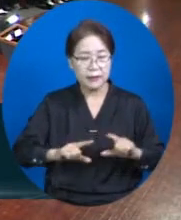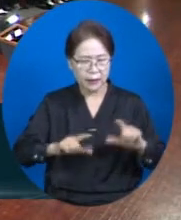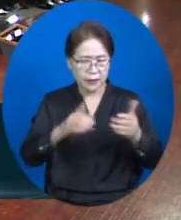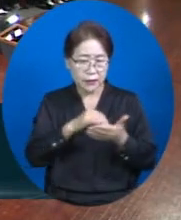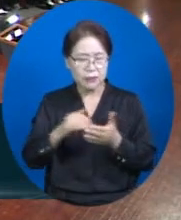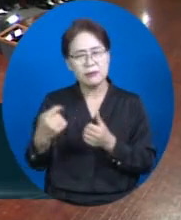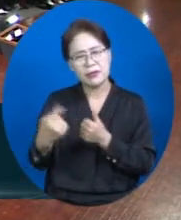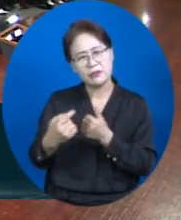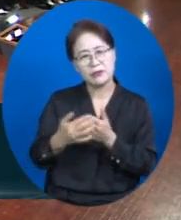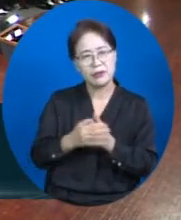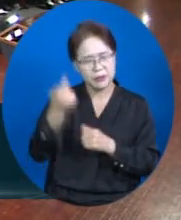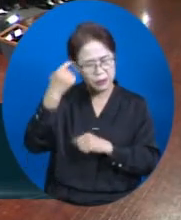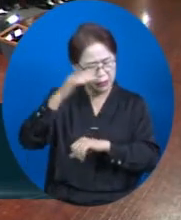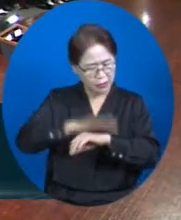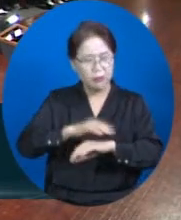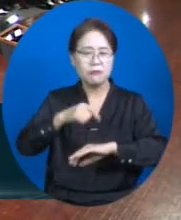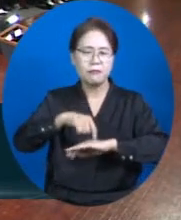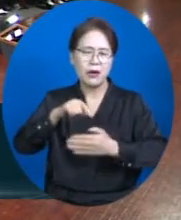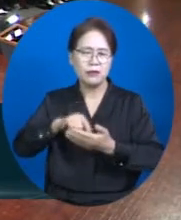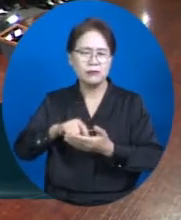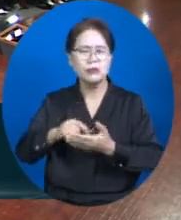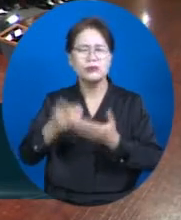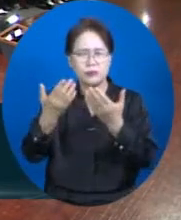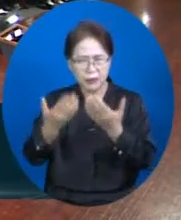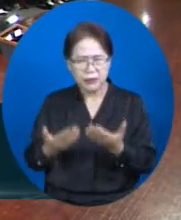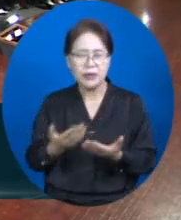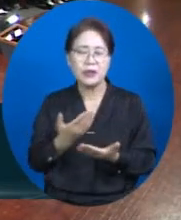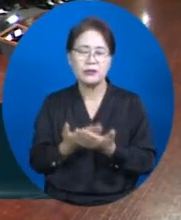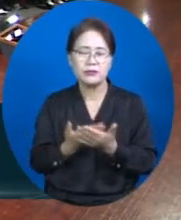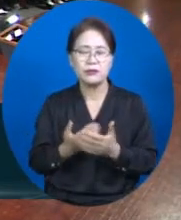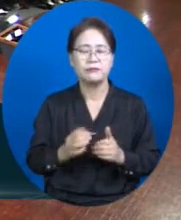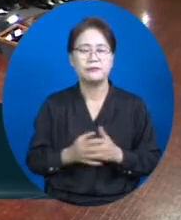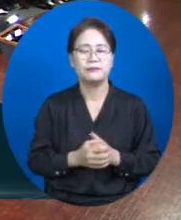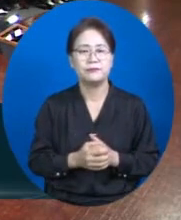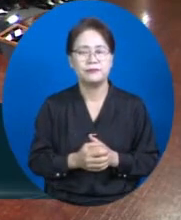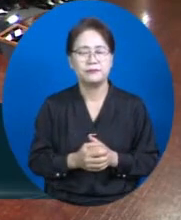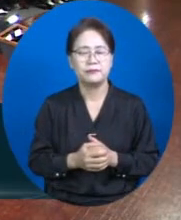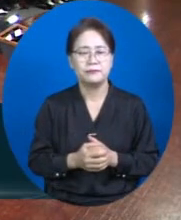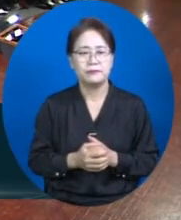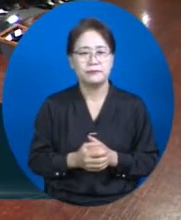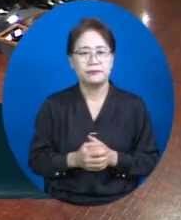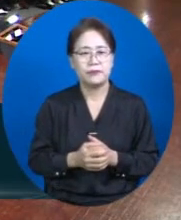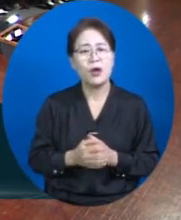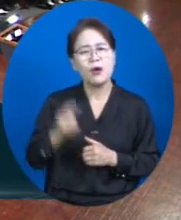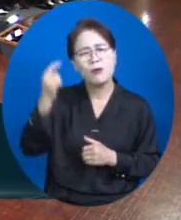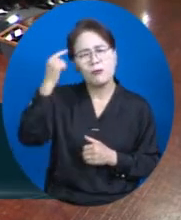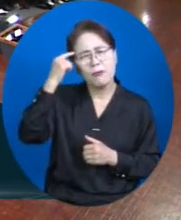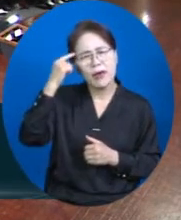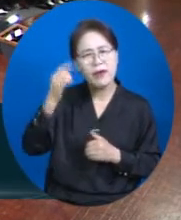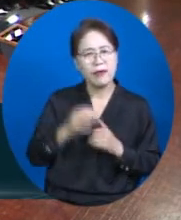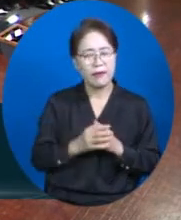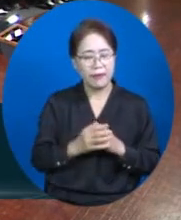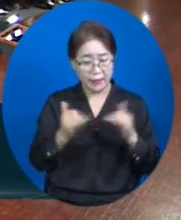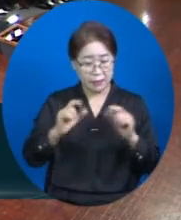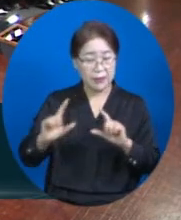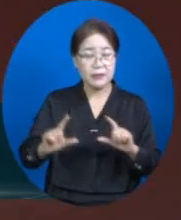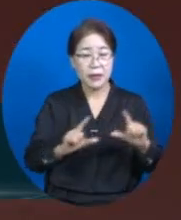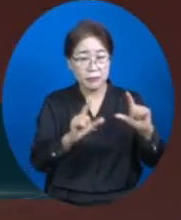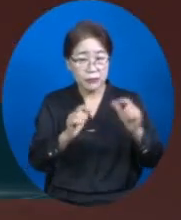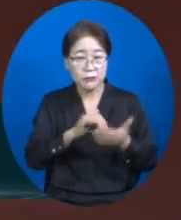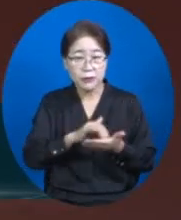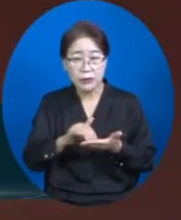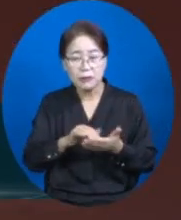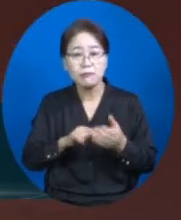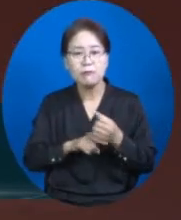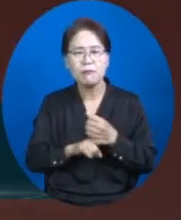가르치사 지혜로운 마음을 얻게 하소서 우리에게 왜 인생의 나를 계속하라고 말하라